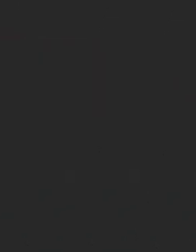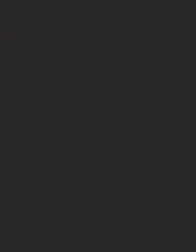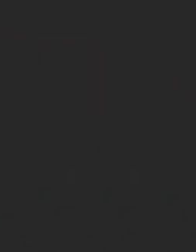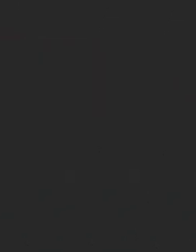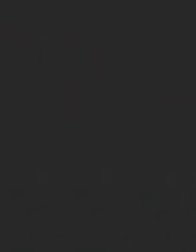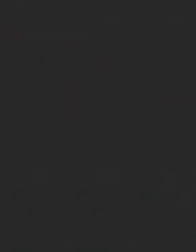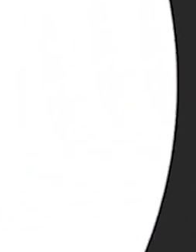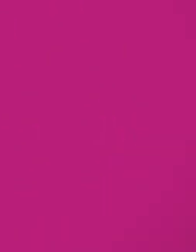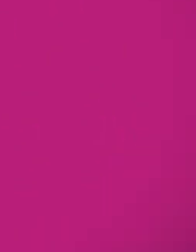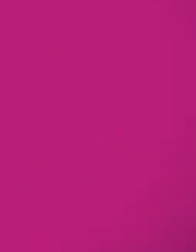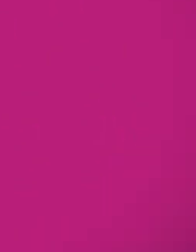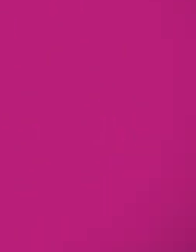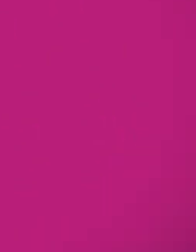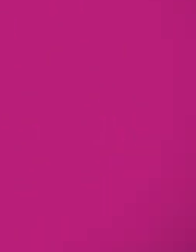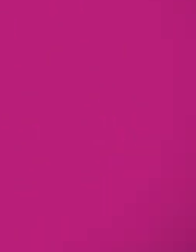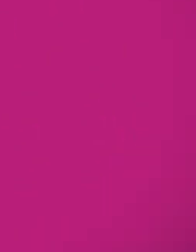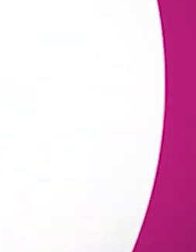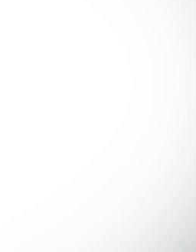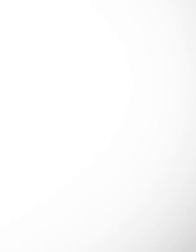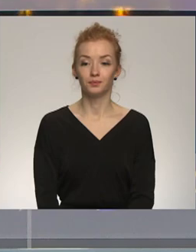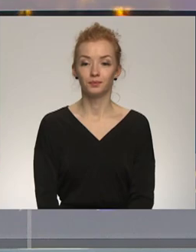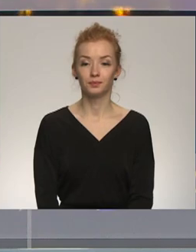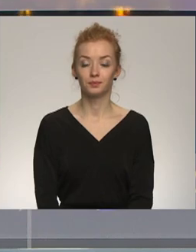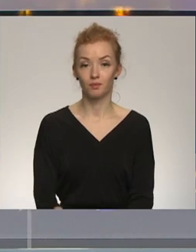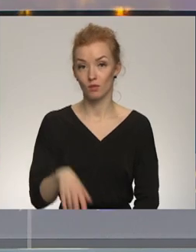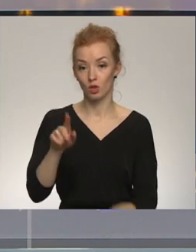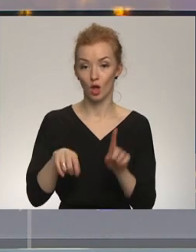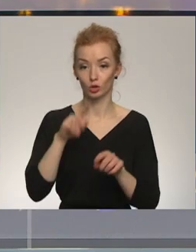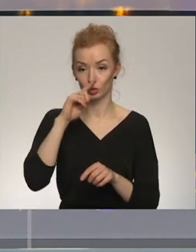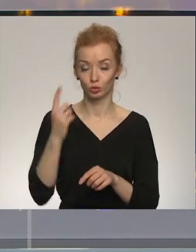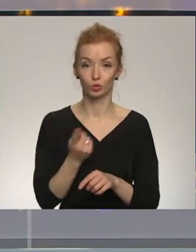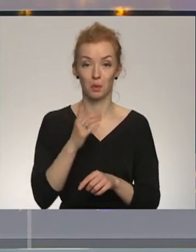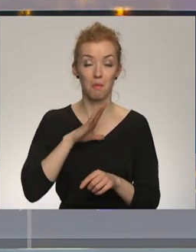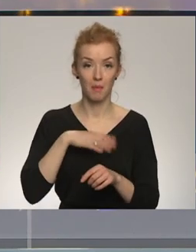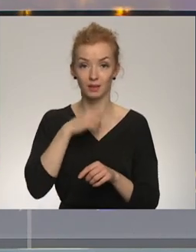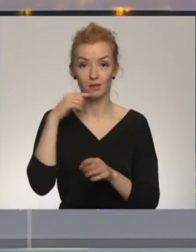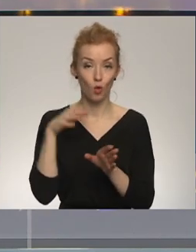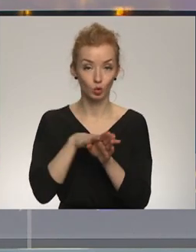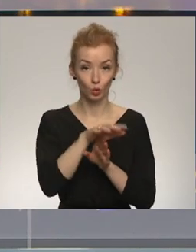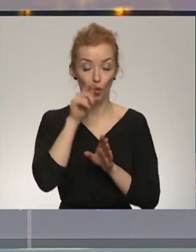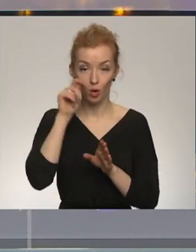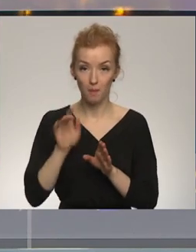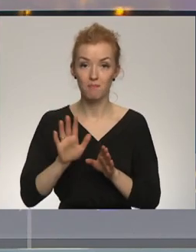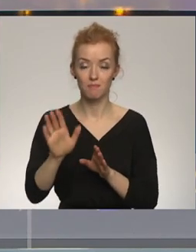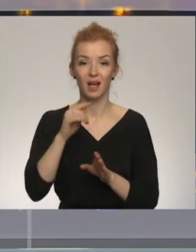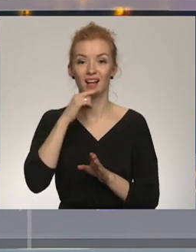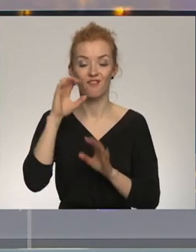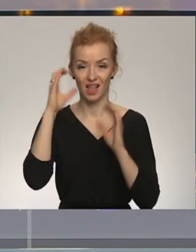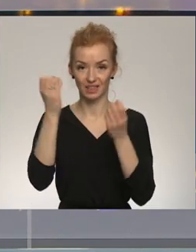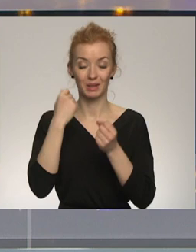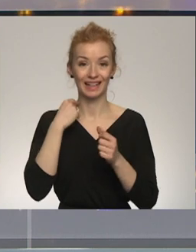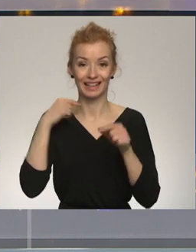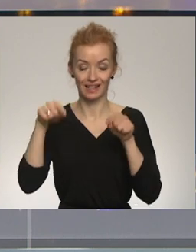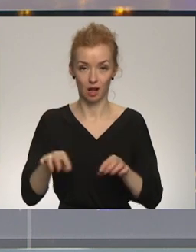Re! Viss ēters ir te! Dažas stundas pēc Krievijas iebrukuma Ukrainā pie Krievijas vēstniecības Rīgā